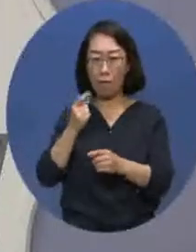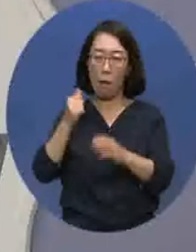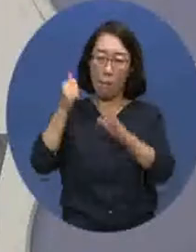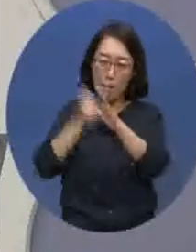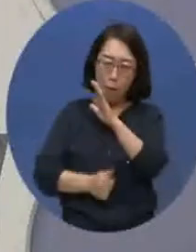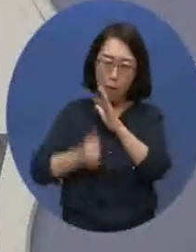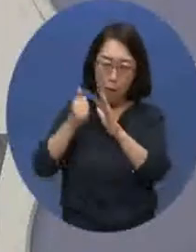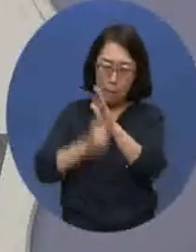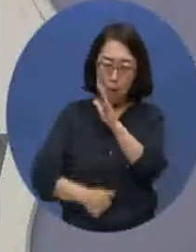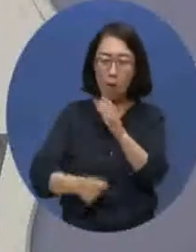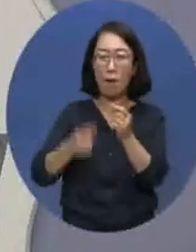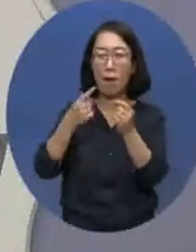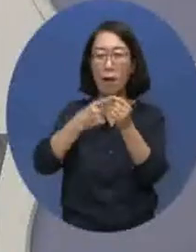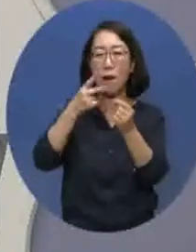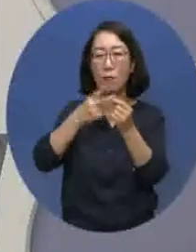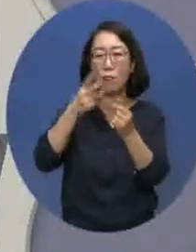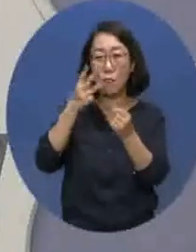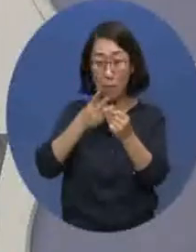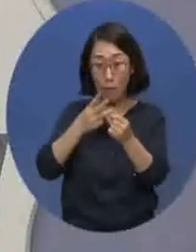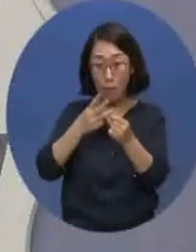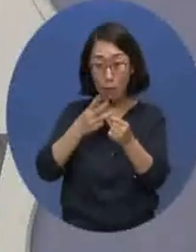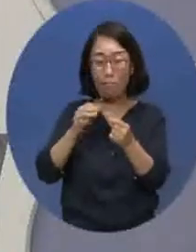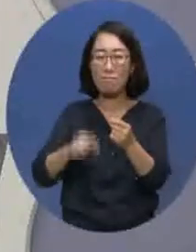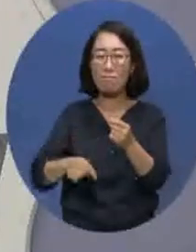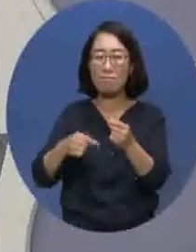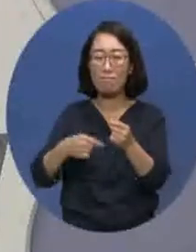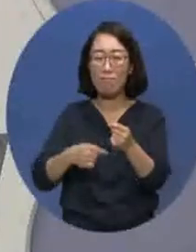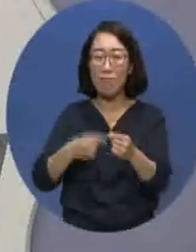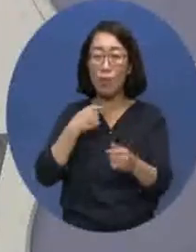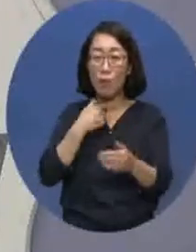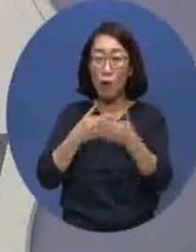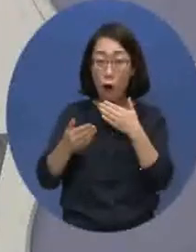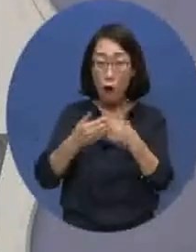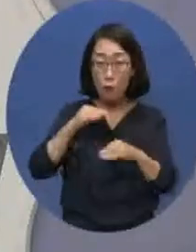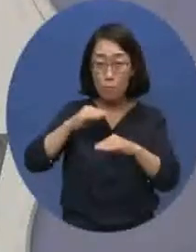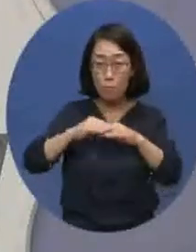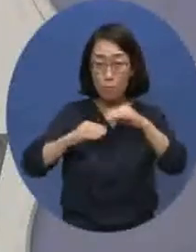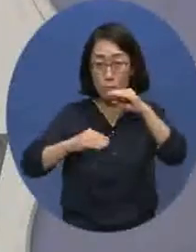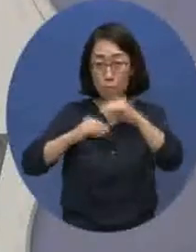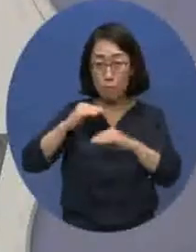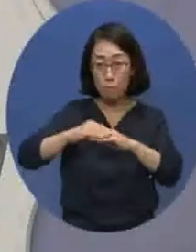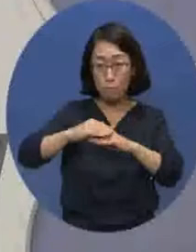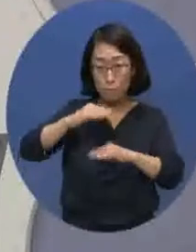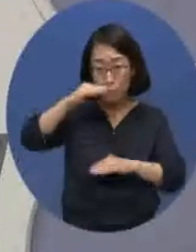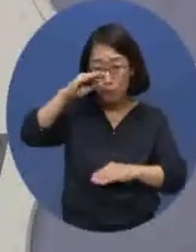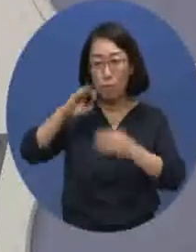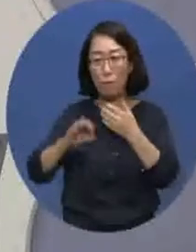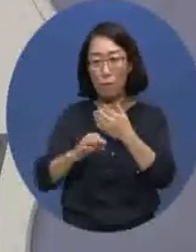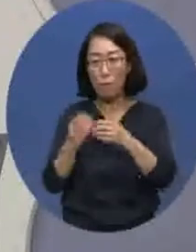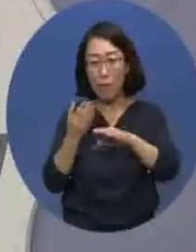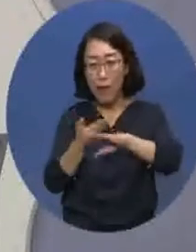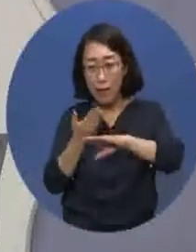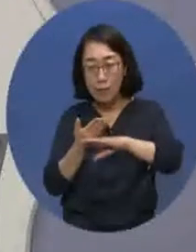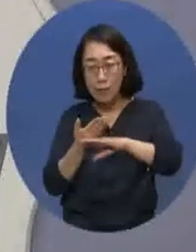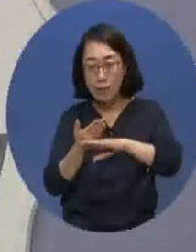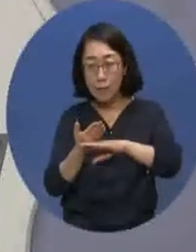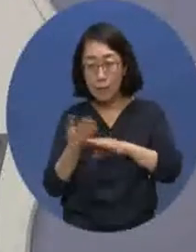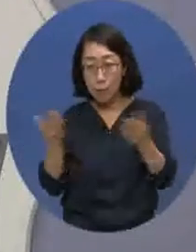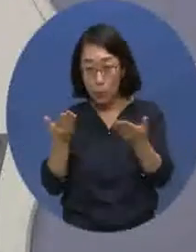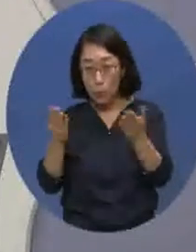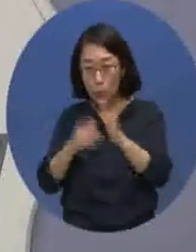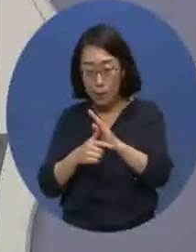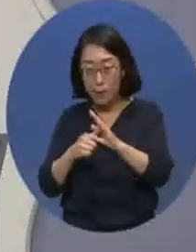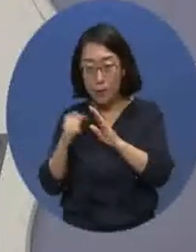경험으로 쌓이면 그것이 훨씬 더 다른 일을 할 때에 원동력이 되지 않나 이렇게 저는 스스로를